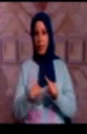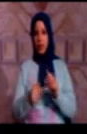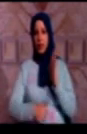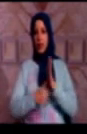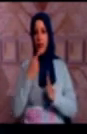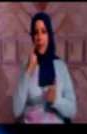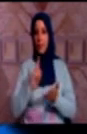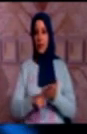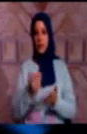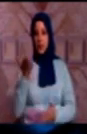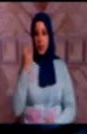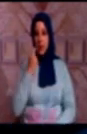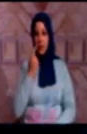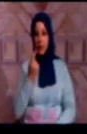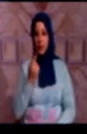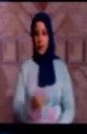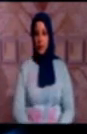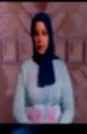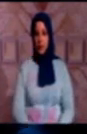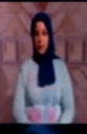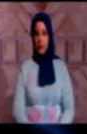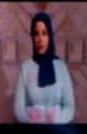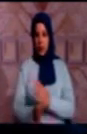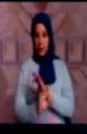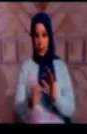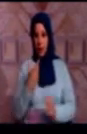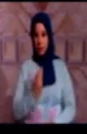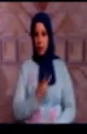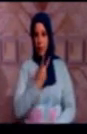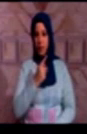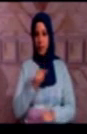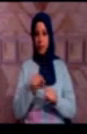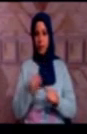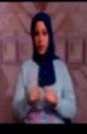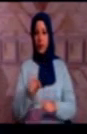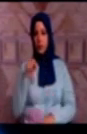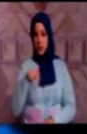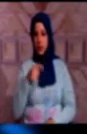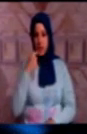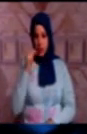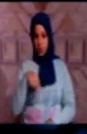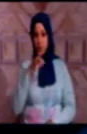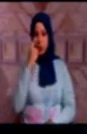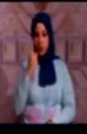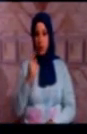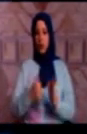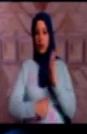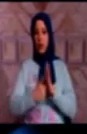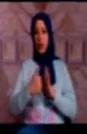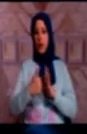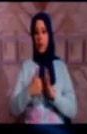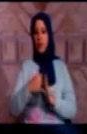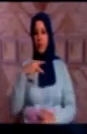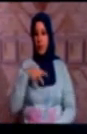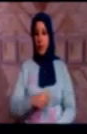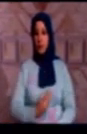يعني هي ما كملتش لحد 75% لكن هذا العام ستكون نسبه النجاح